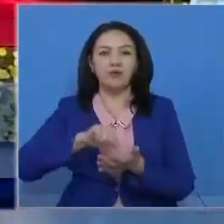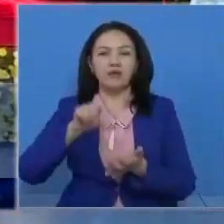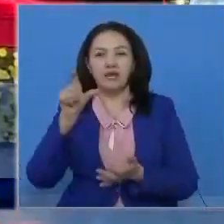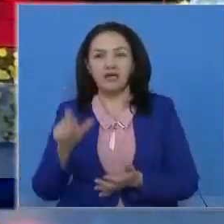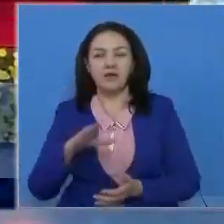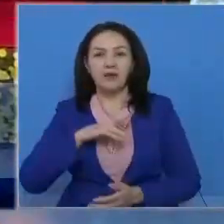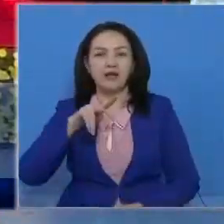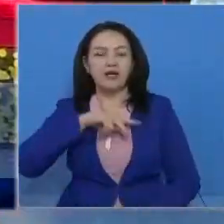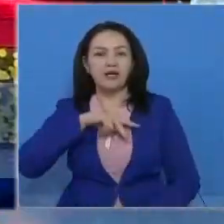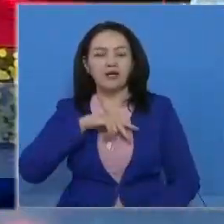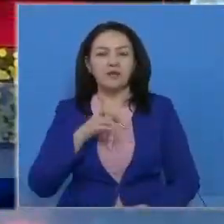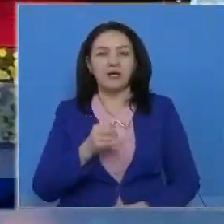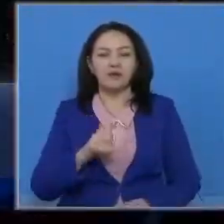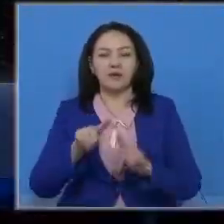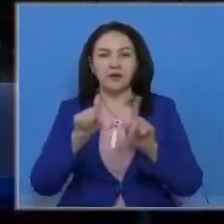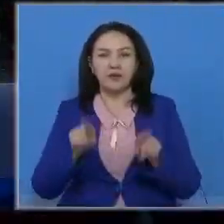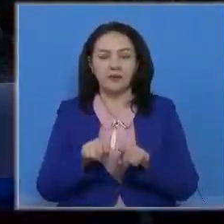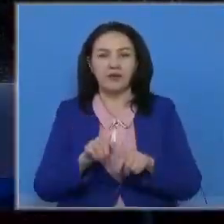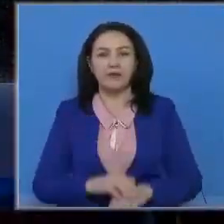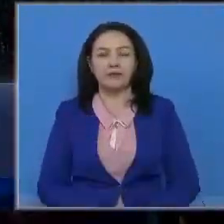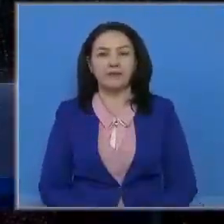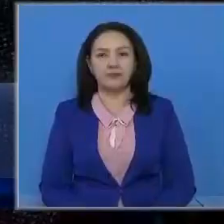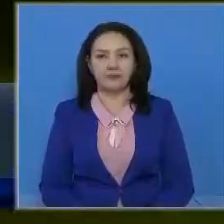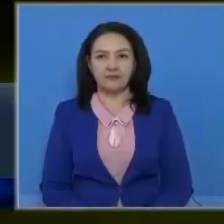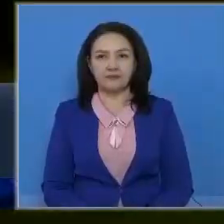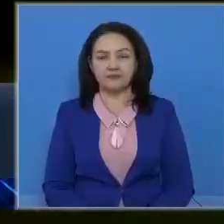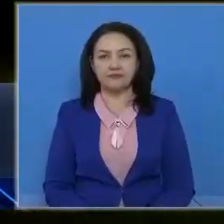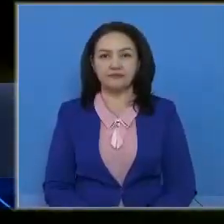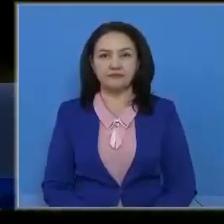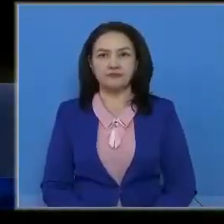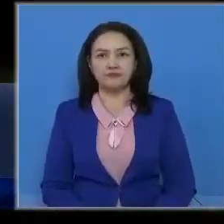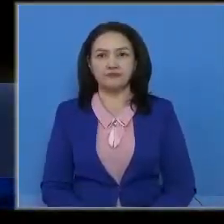награждены грамотами и памятными статуэтками. Зарина Утбанова, Миржан Аманжолов, телеканал Актобе.